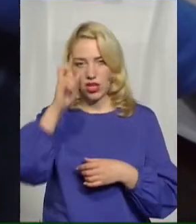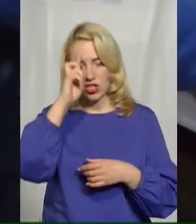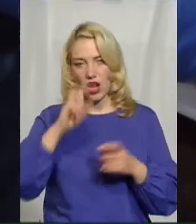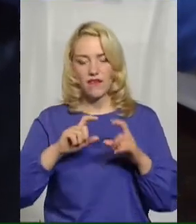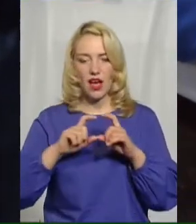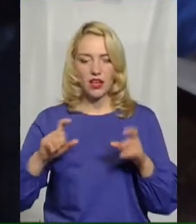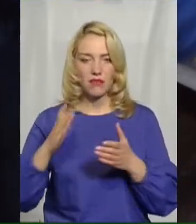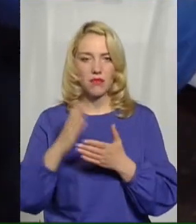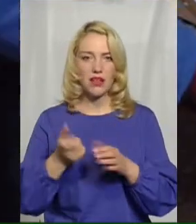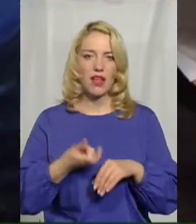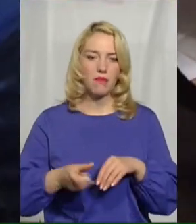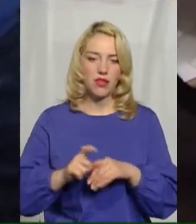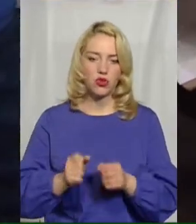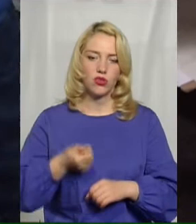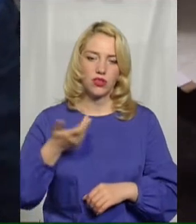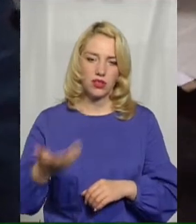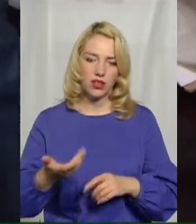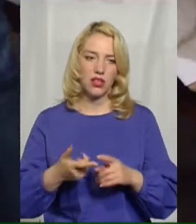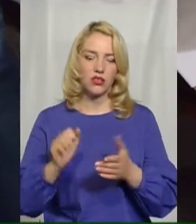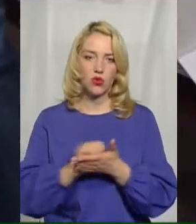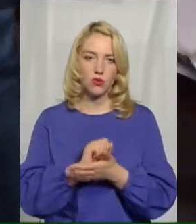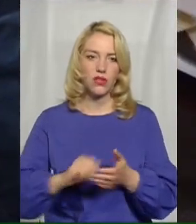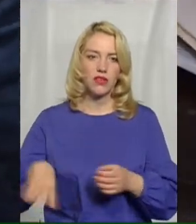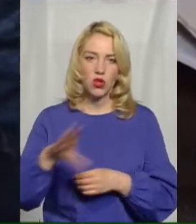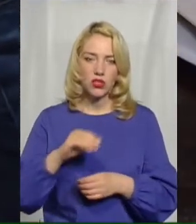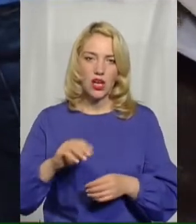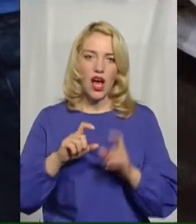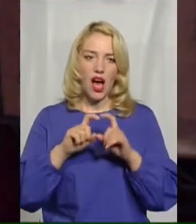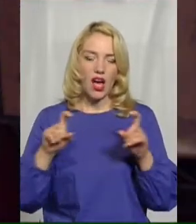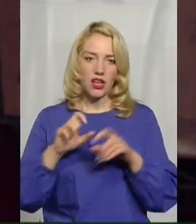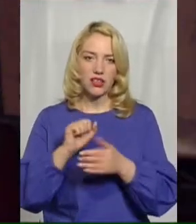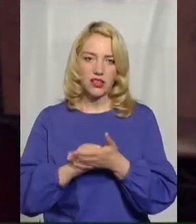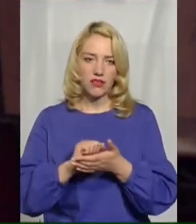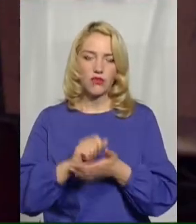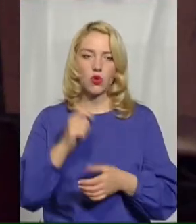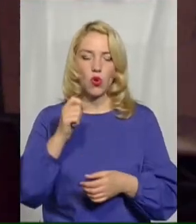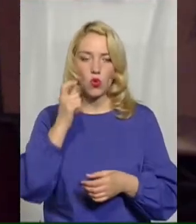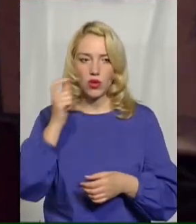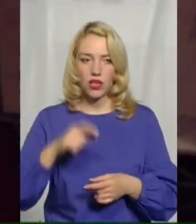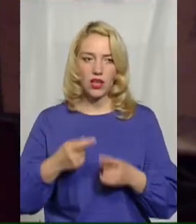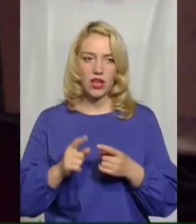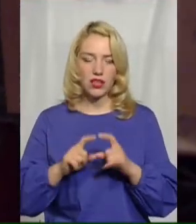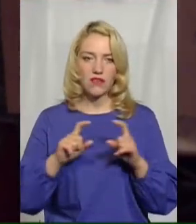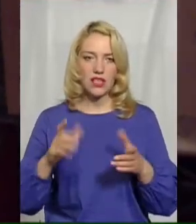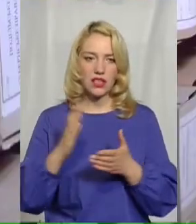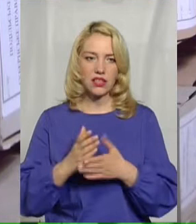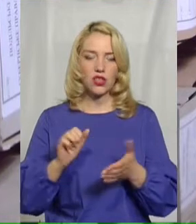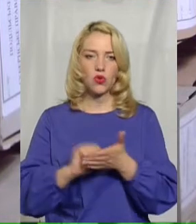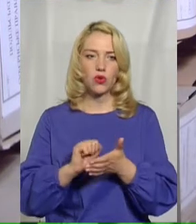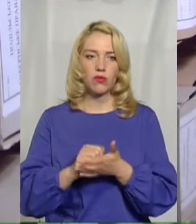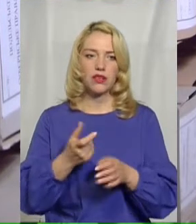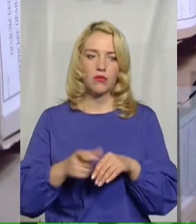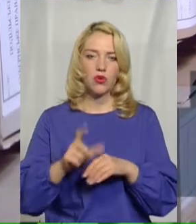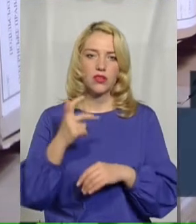має найбільшу кількість документів серед усіх архівів України. В закладі зберігаються документи, вік яких понад 300 років. На сьогодні